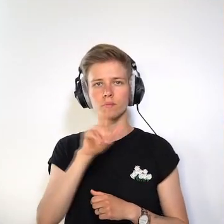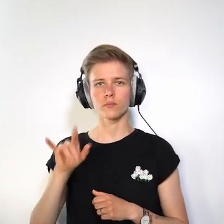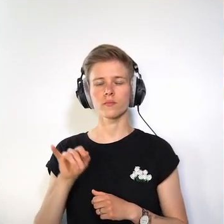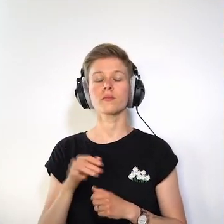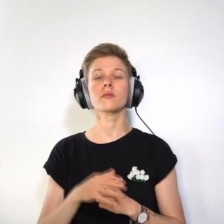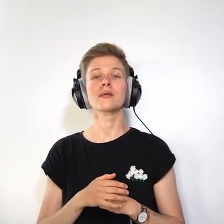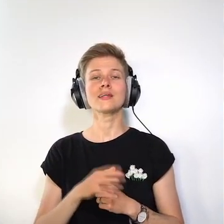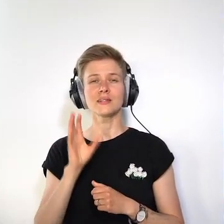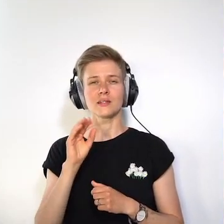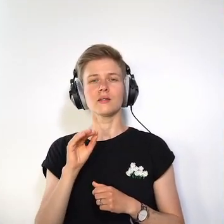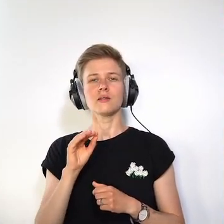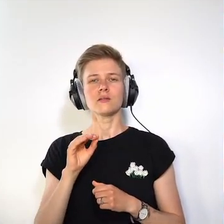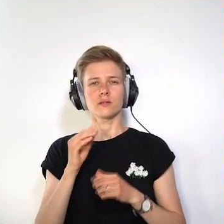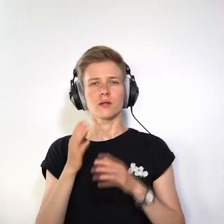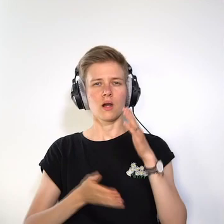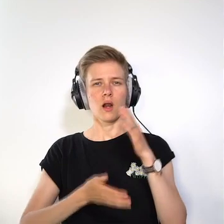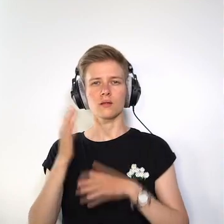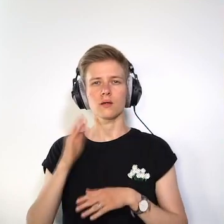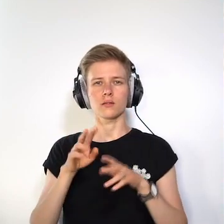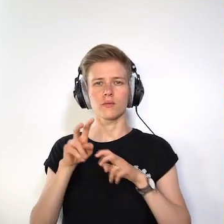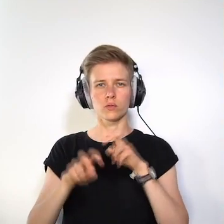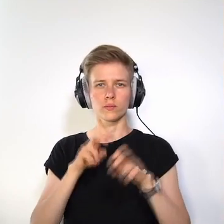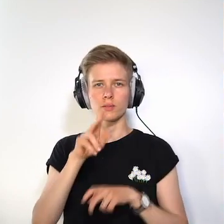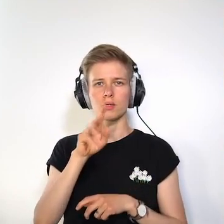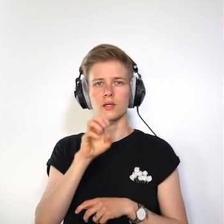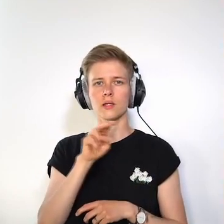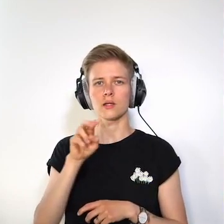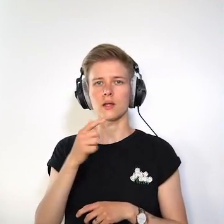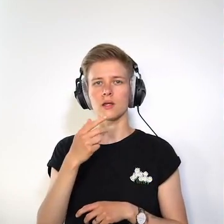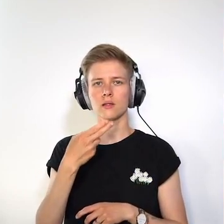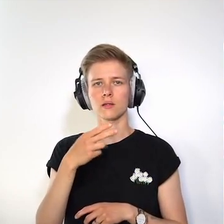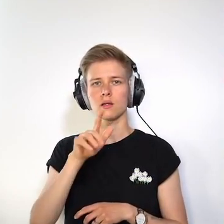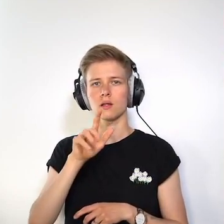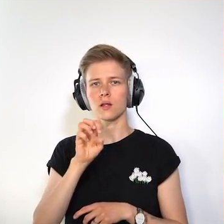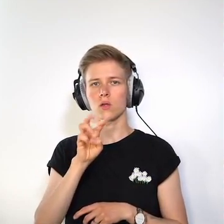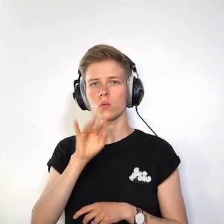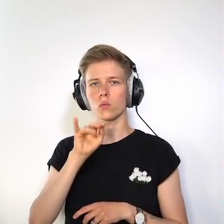ehkä ratkaiseva tutkimus oli Kenneth Lewisin, joka on itse